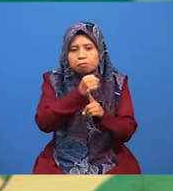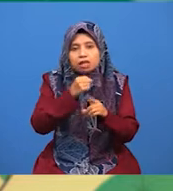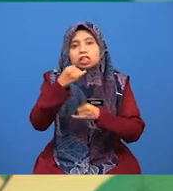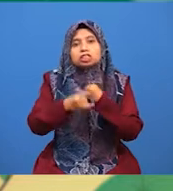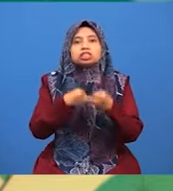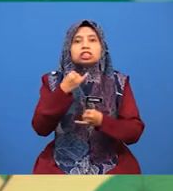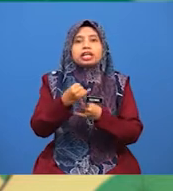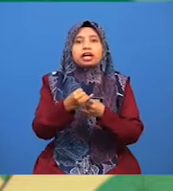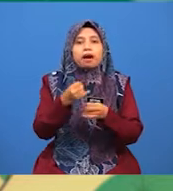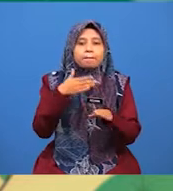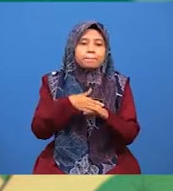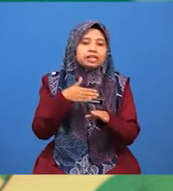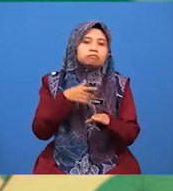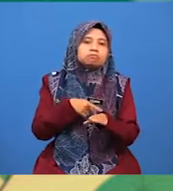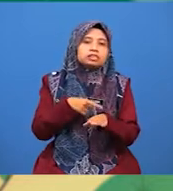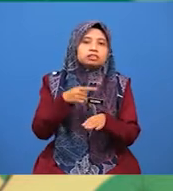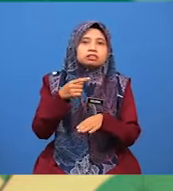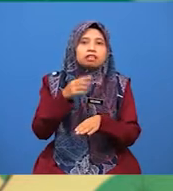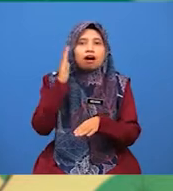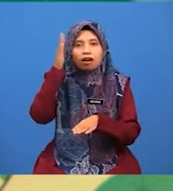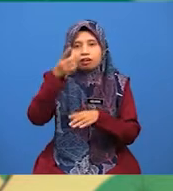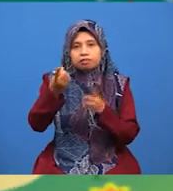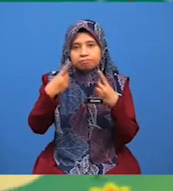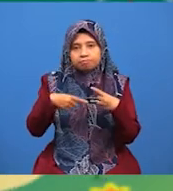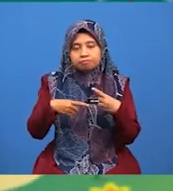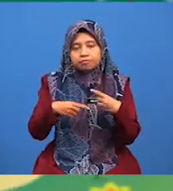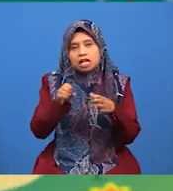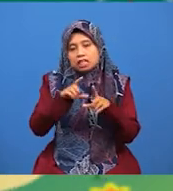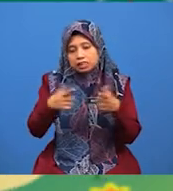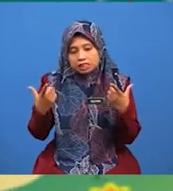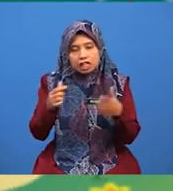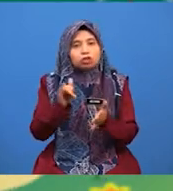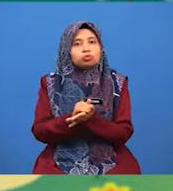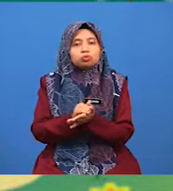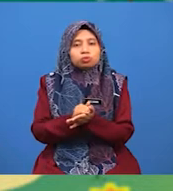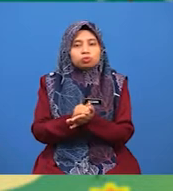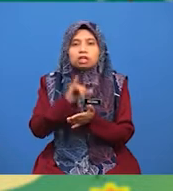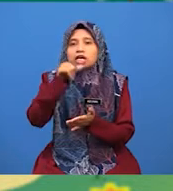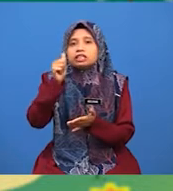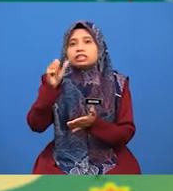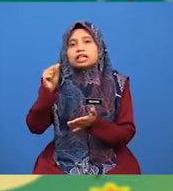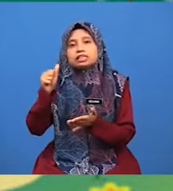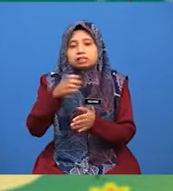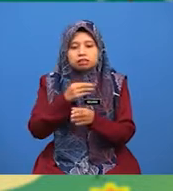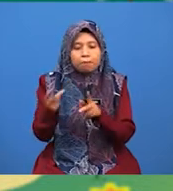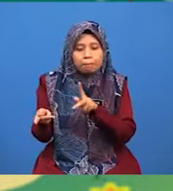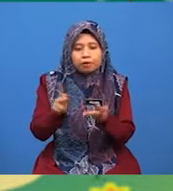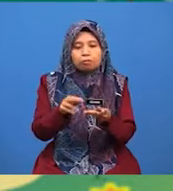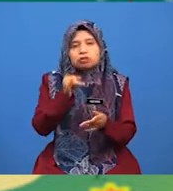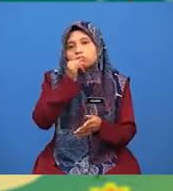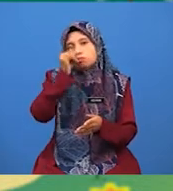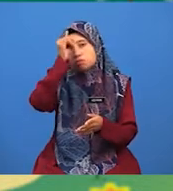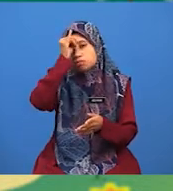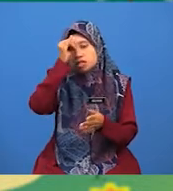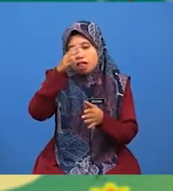mencapai kejayaan pada masa akan datang. Selain itu, jasa dan pengorbanan